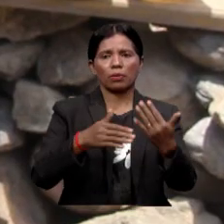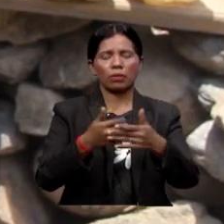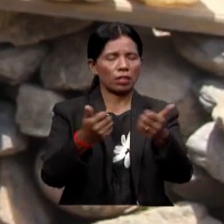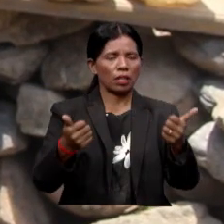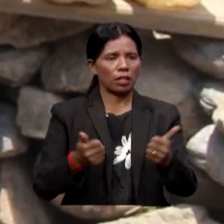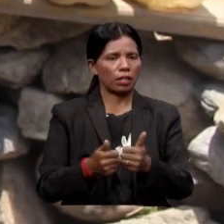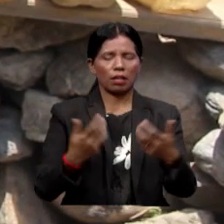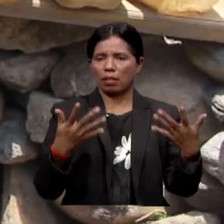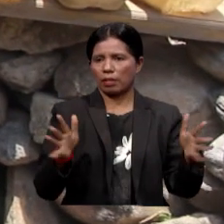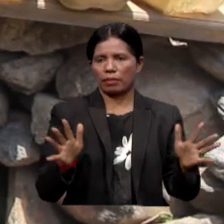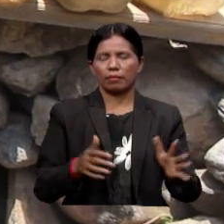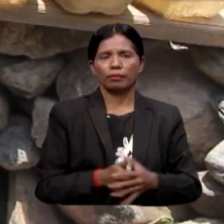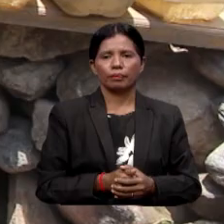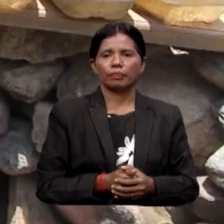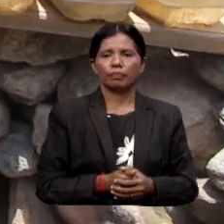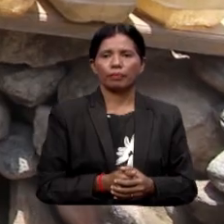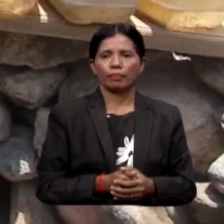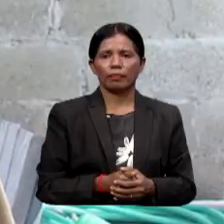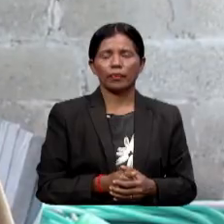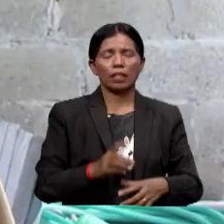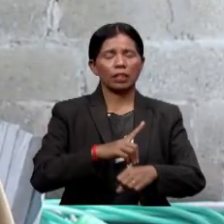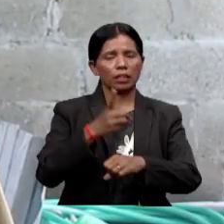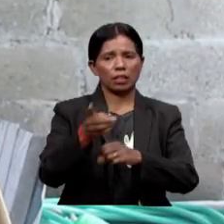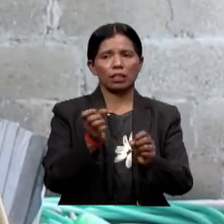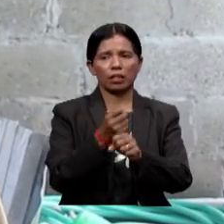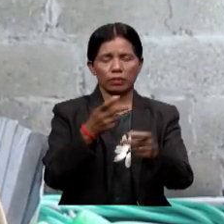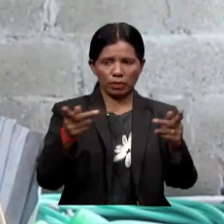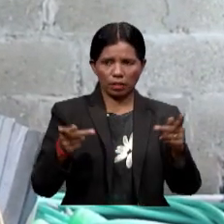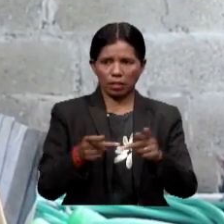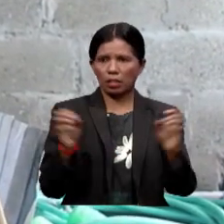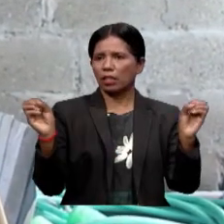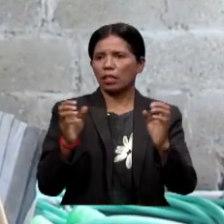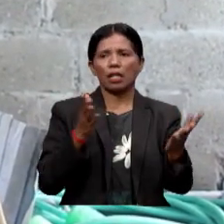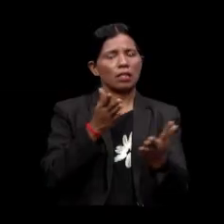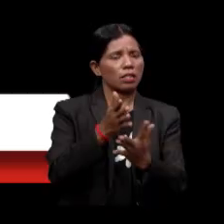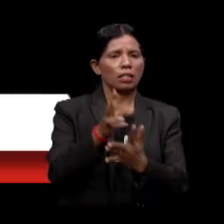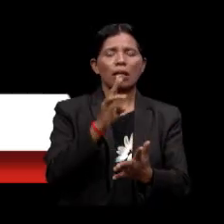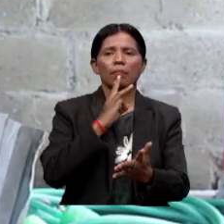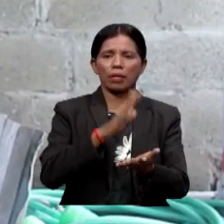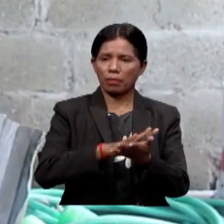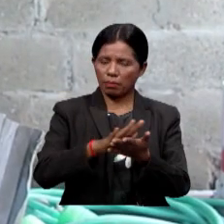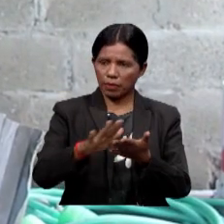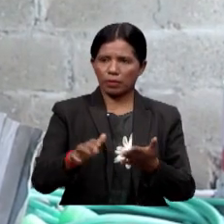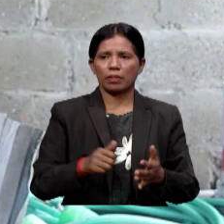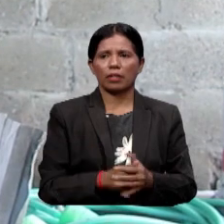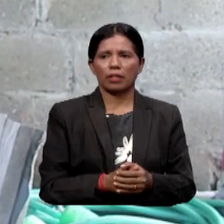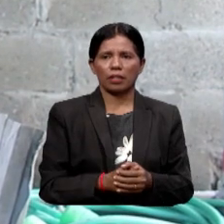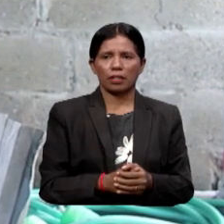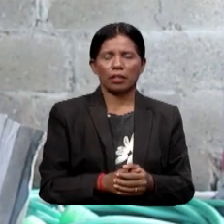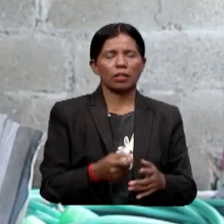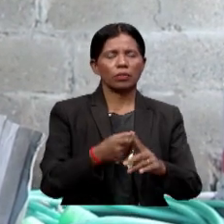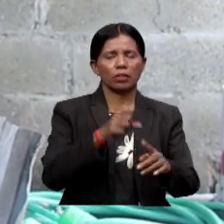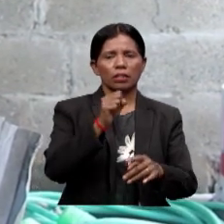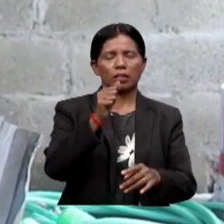onan. Inundação ne kedan comunidade parte da nene la se suba bemos. Mesmo e a momento se sas ni larang